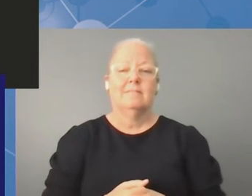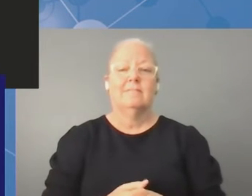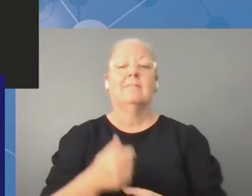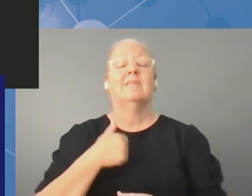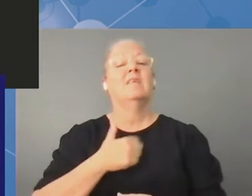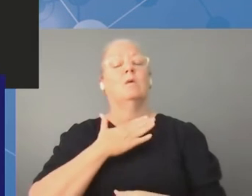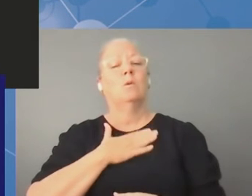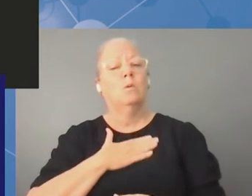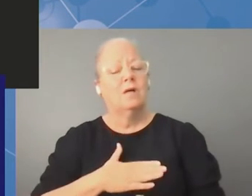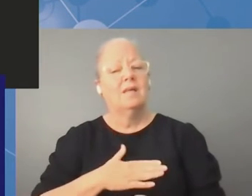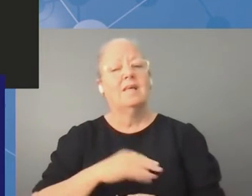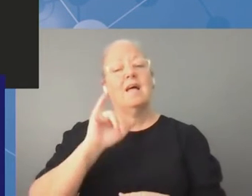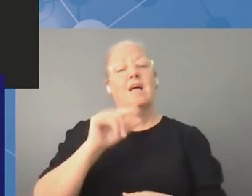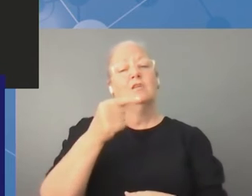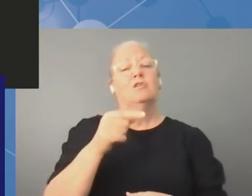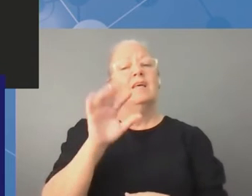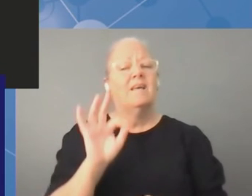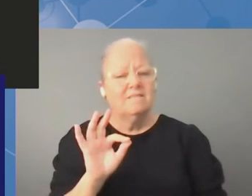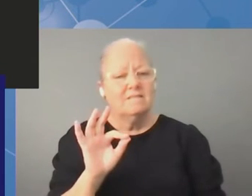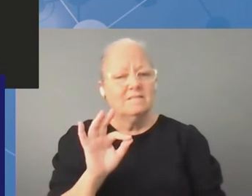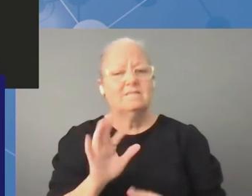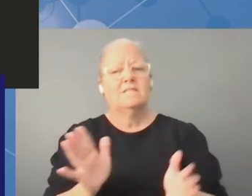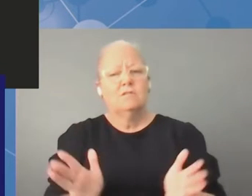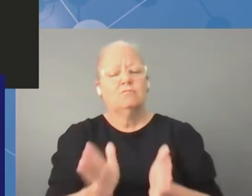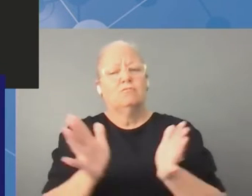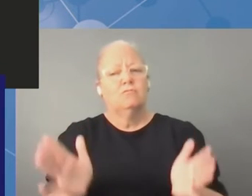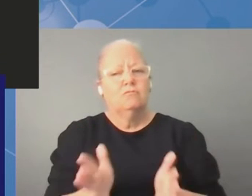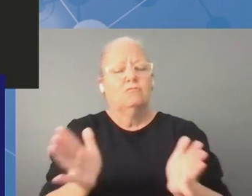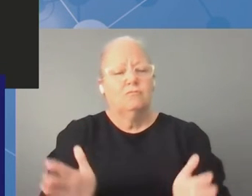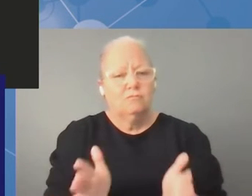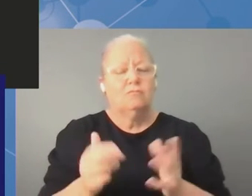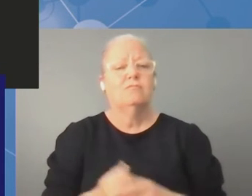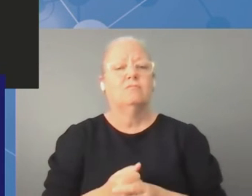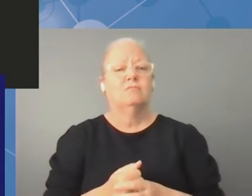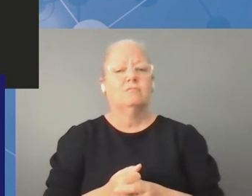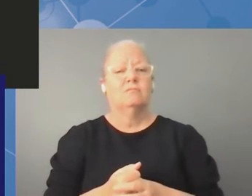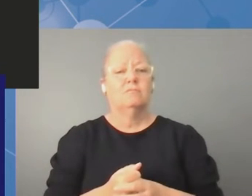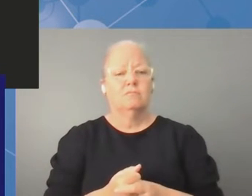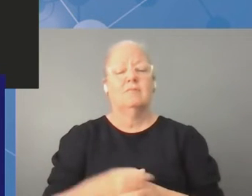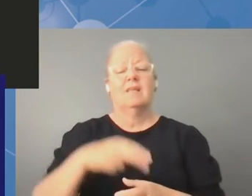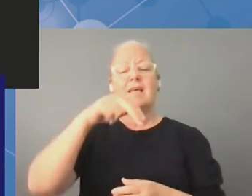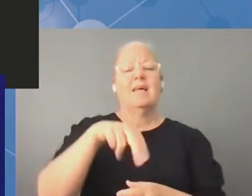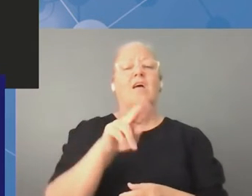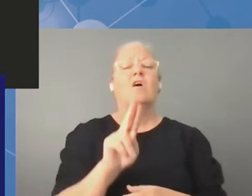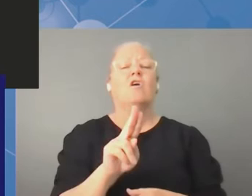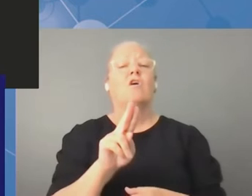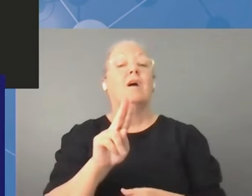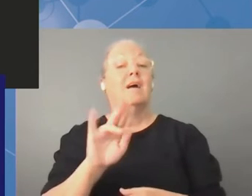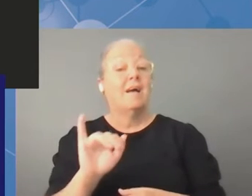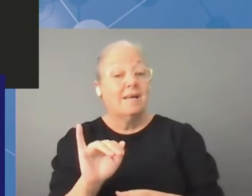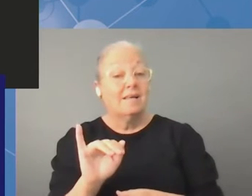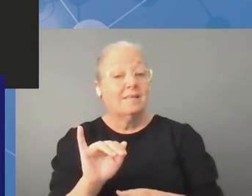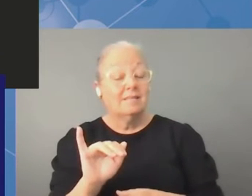Спасибо огромное. Приветствую всех. Такая большая просьба, которую я хочу